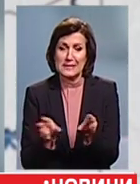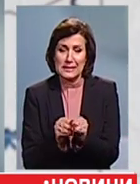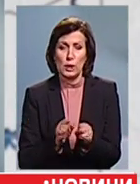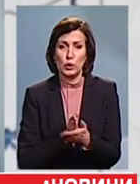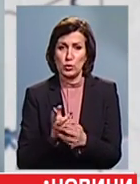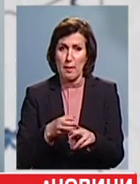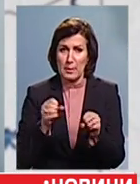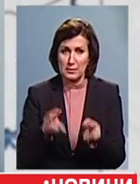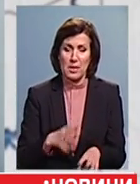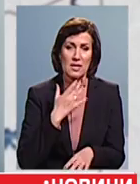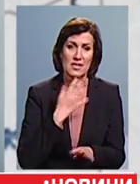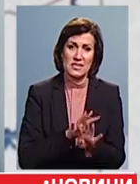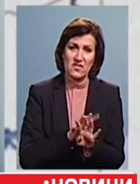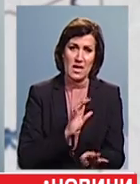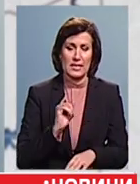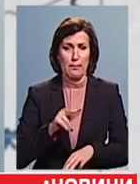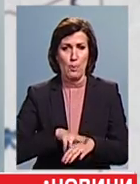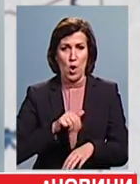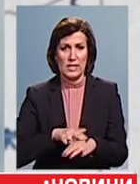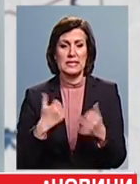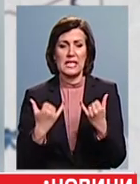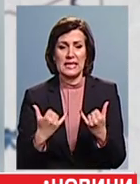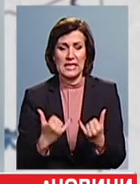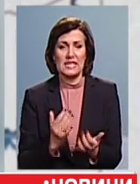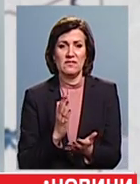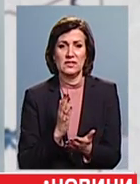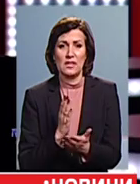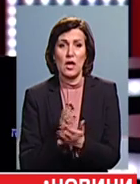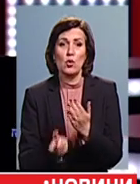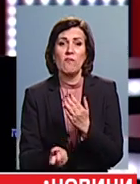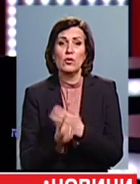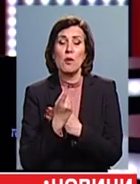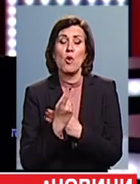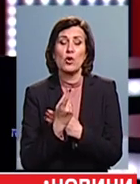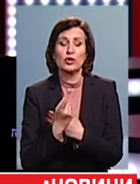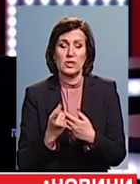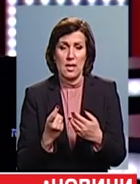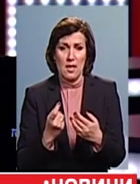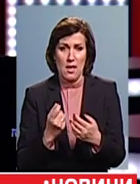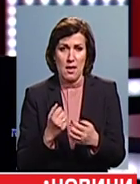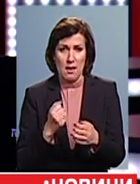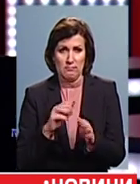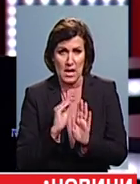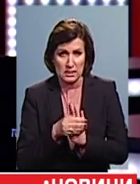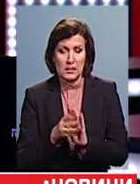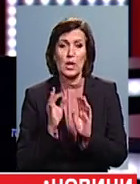Служба безпеки, Нацгвардія та поліція. Нині встановлюють походження арсеналу та хто влаштував схованку.